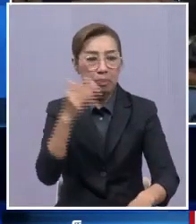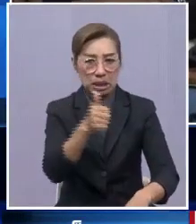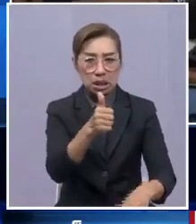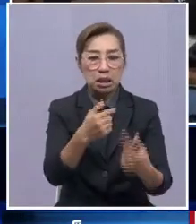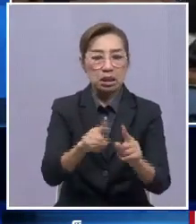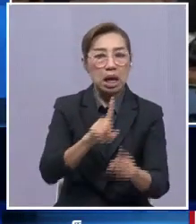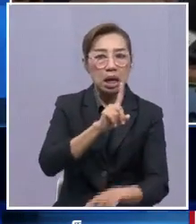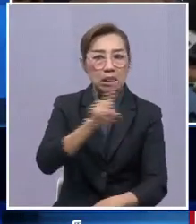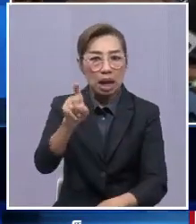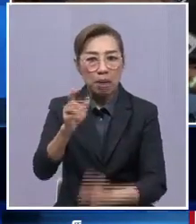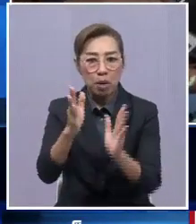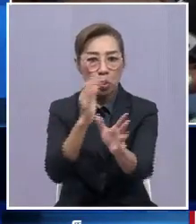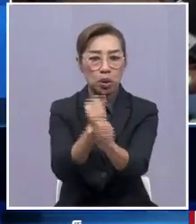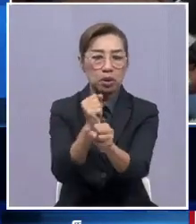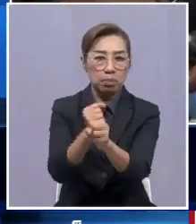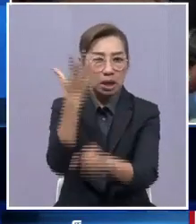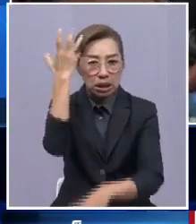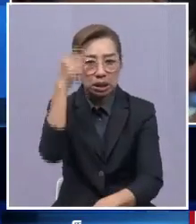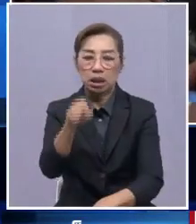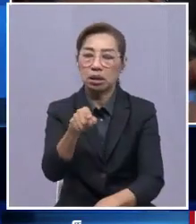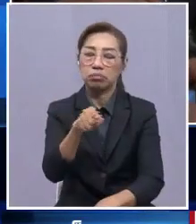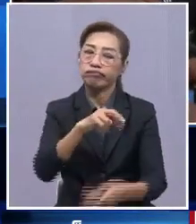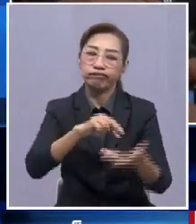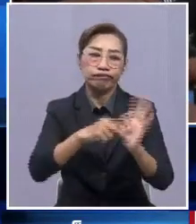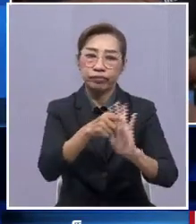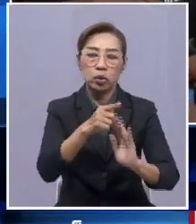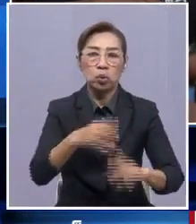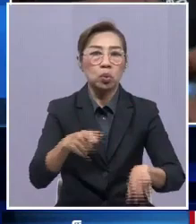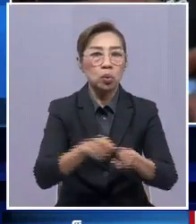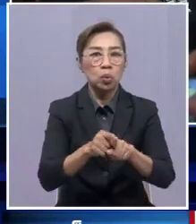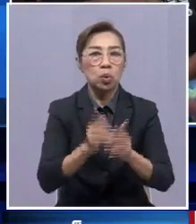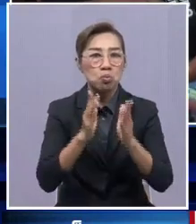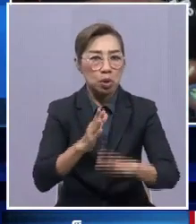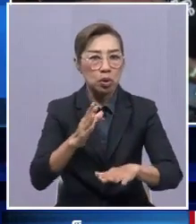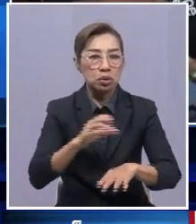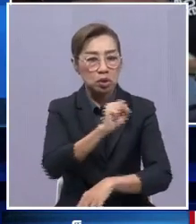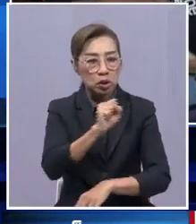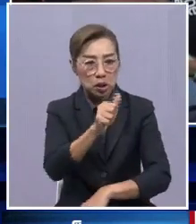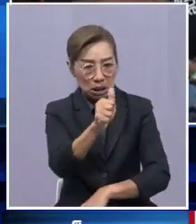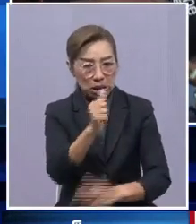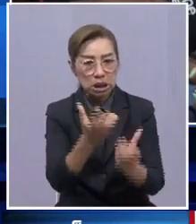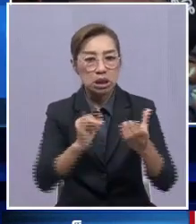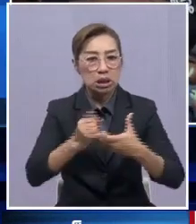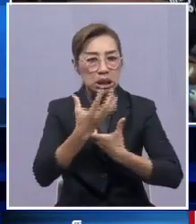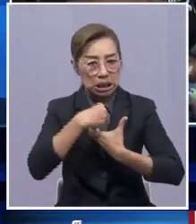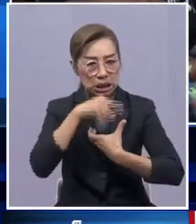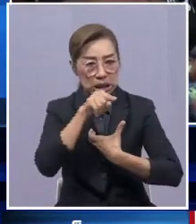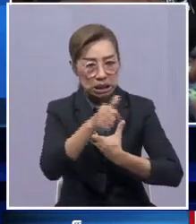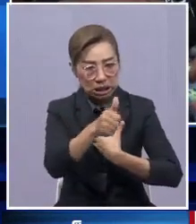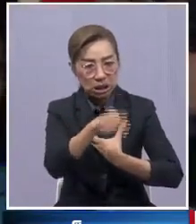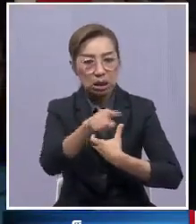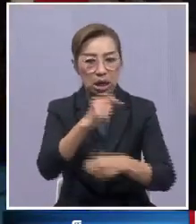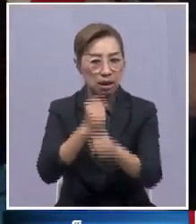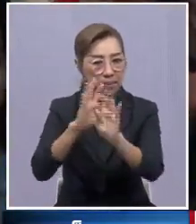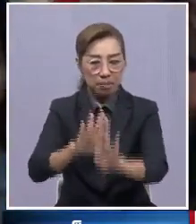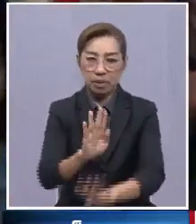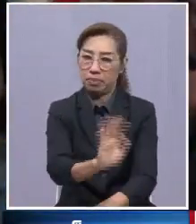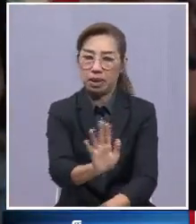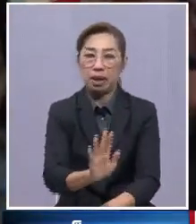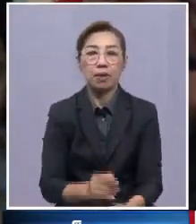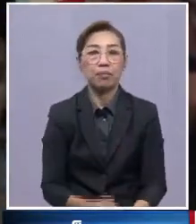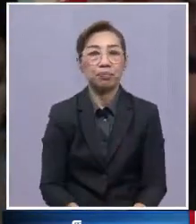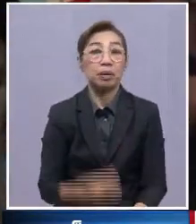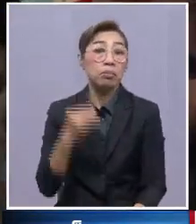นักการเมืองที่ดีคนที่มีจริยธรรมเไม่ทำกันนะครับอืมก็น่าสนใจอ่ะครับในมุมของอคุณชัยธวัฒน์เองเนี่ยหลังจาก